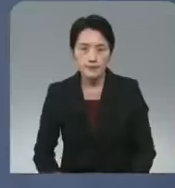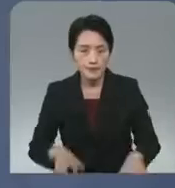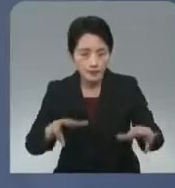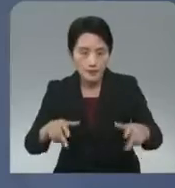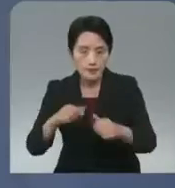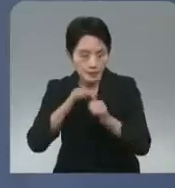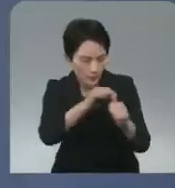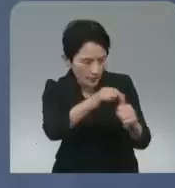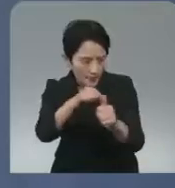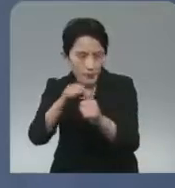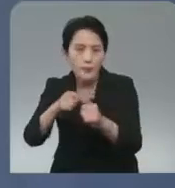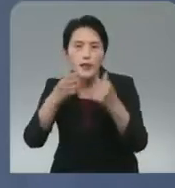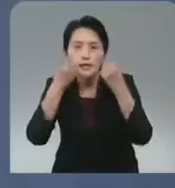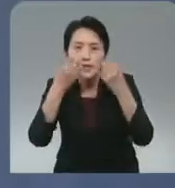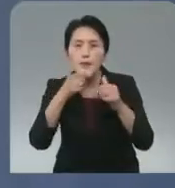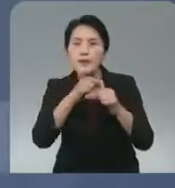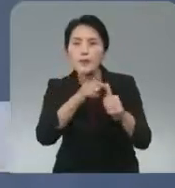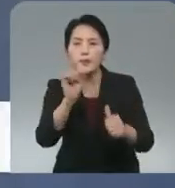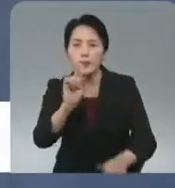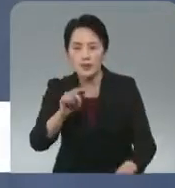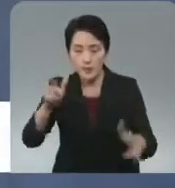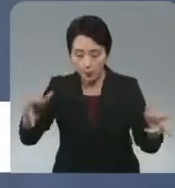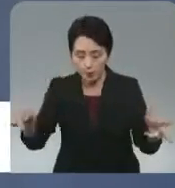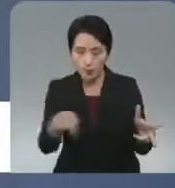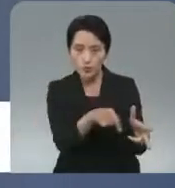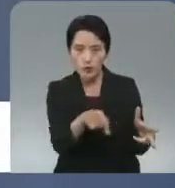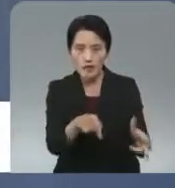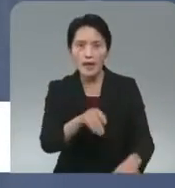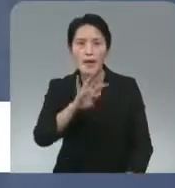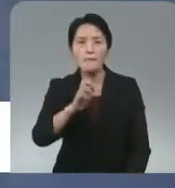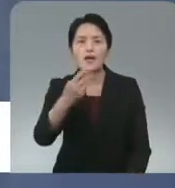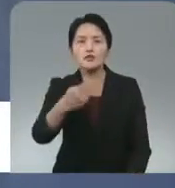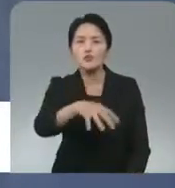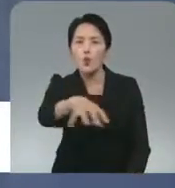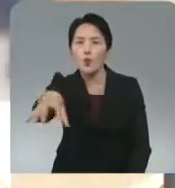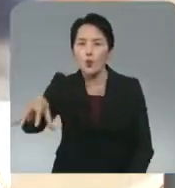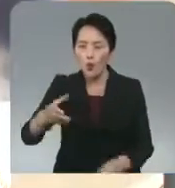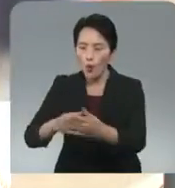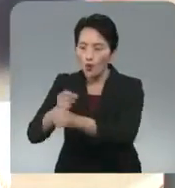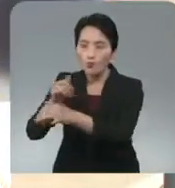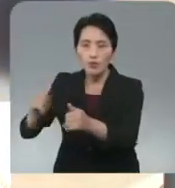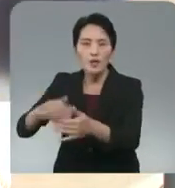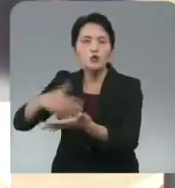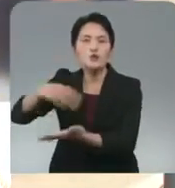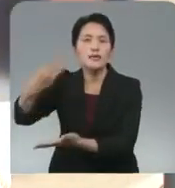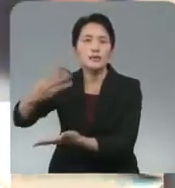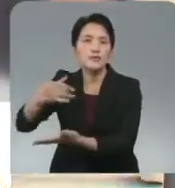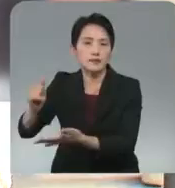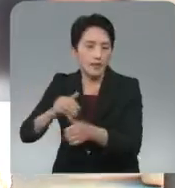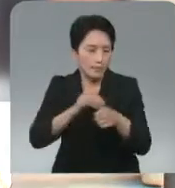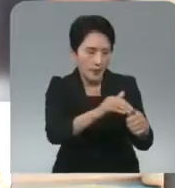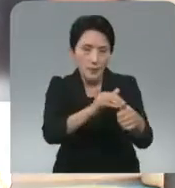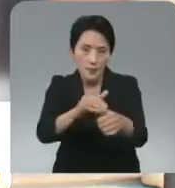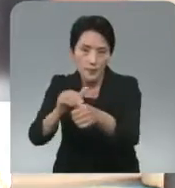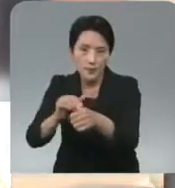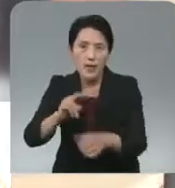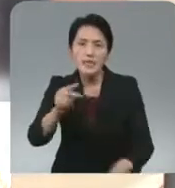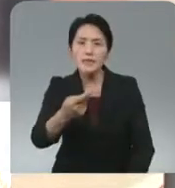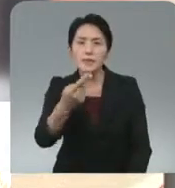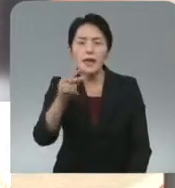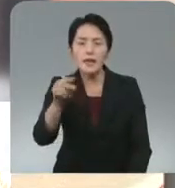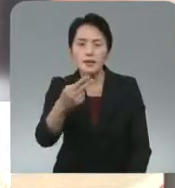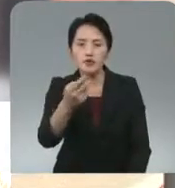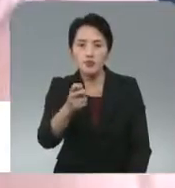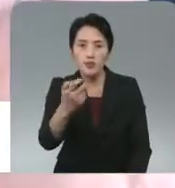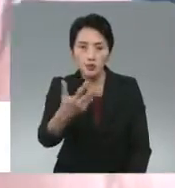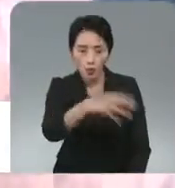quản lý bệnh nhân cô viết 19 thuộc nhóm rủi ro cao và tăng cường năng lực ứng phó với biến thể omeprazole trong cộng đồng trong một liên quan Chính